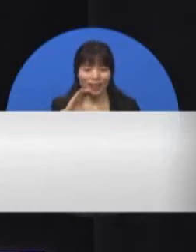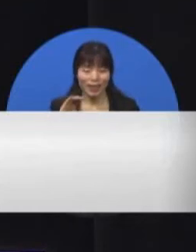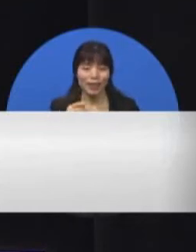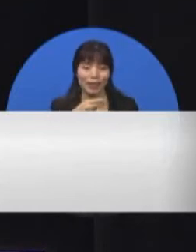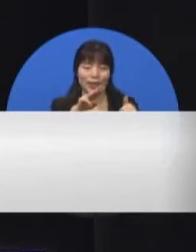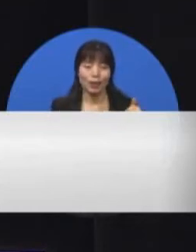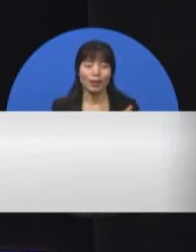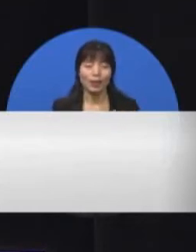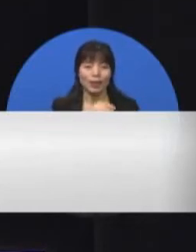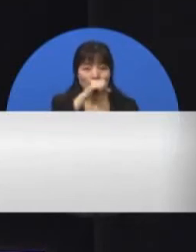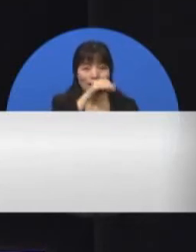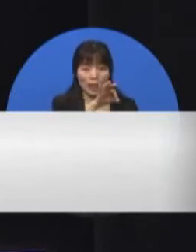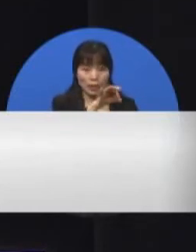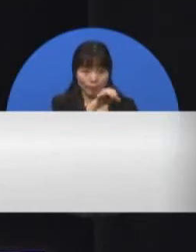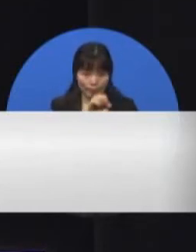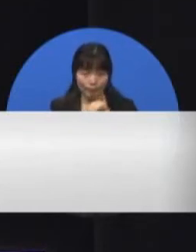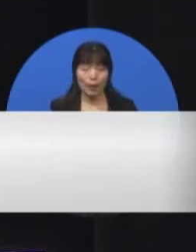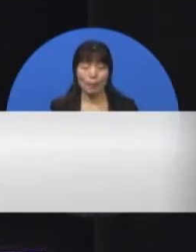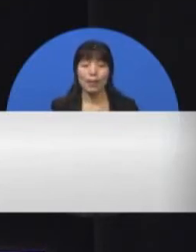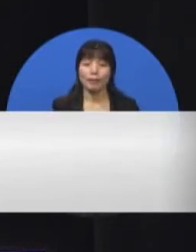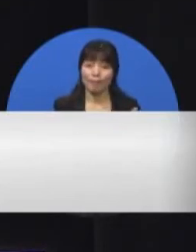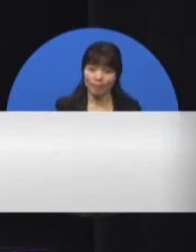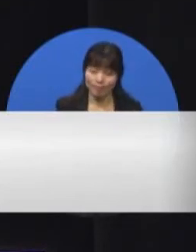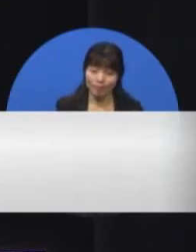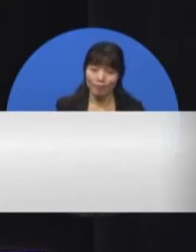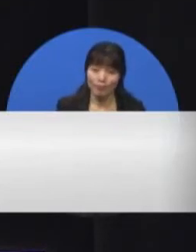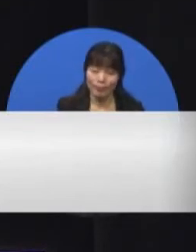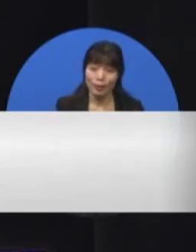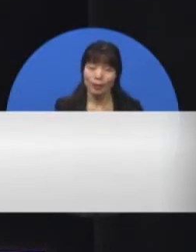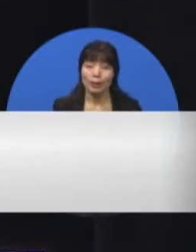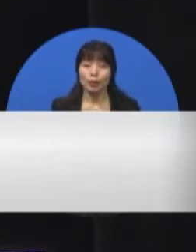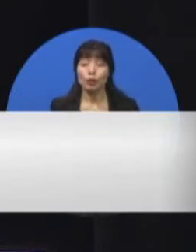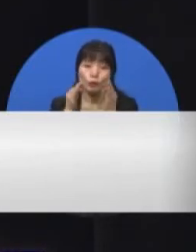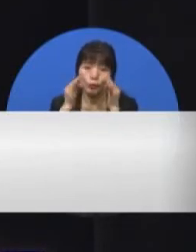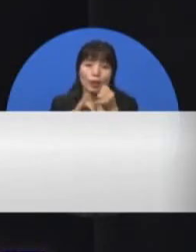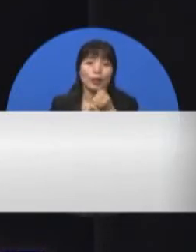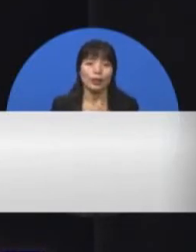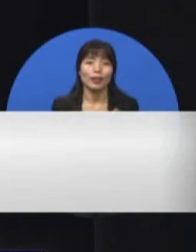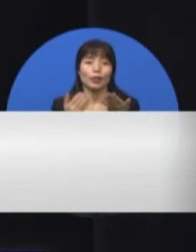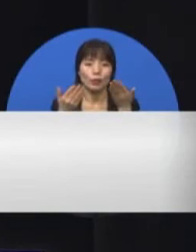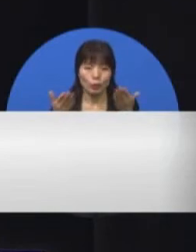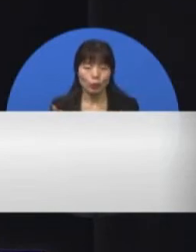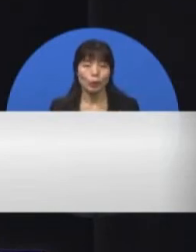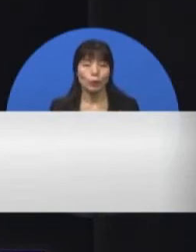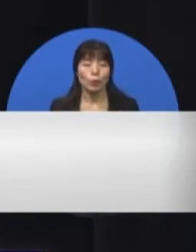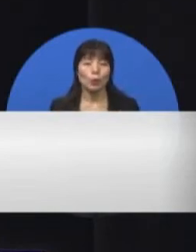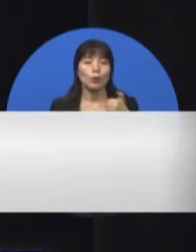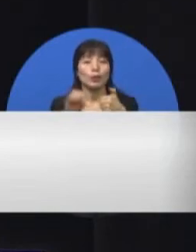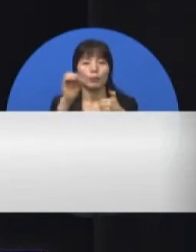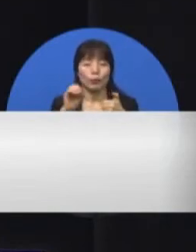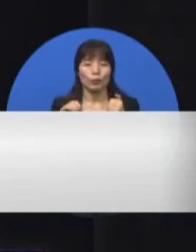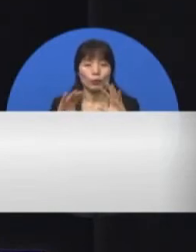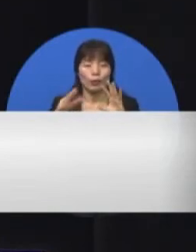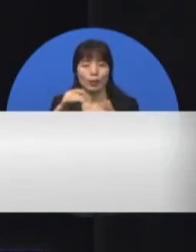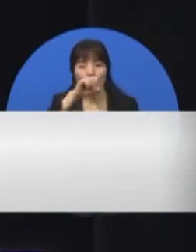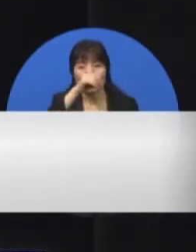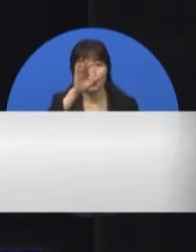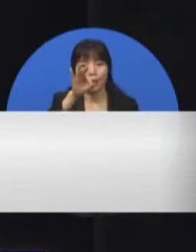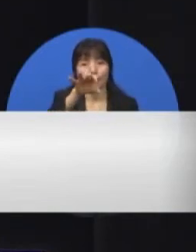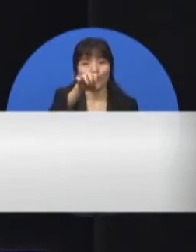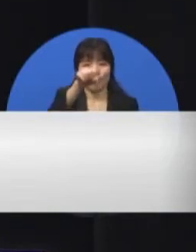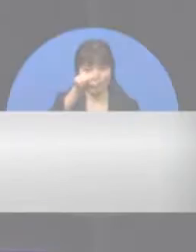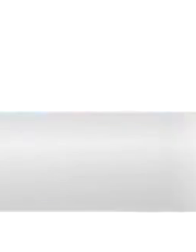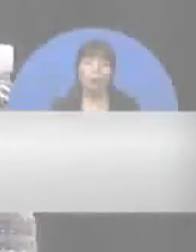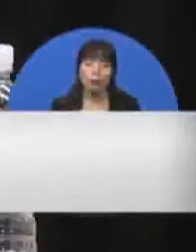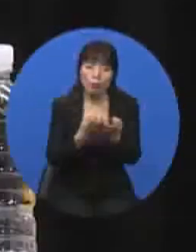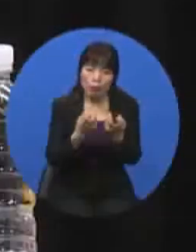추진, 그리고 도화부터 서인천 구간에 이르는 구간까지는 50%의 국비 예산을